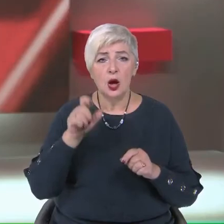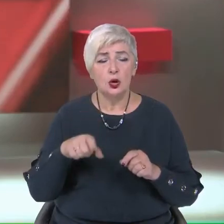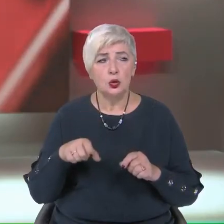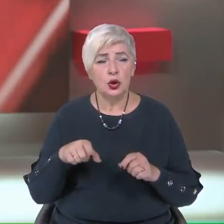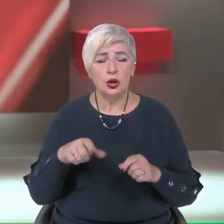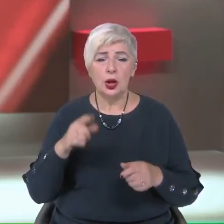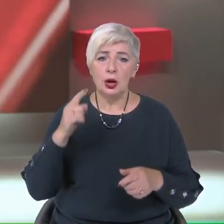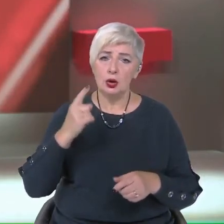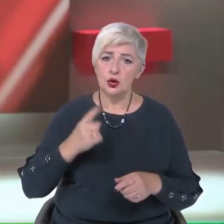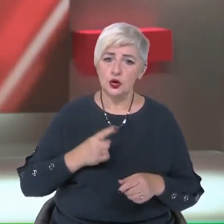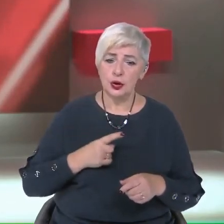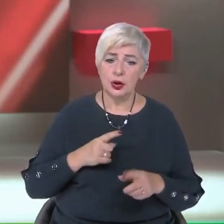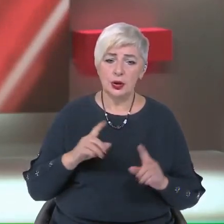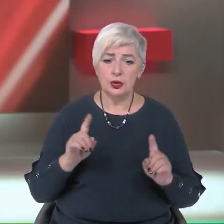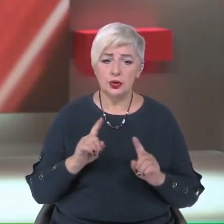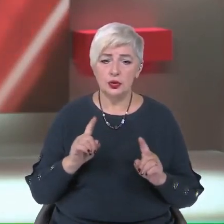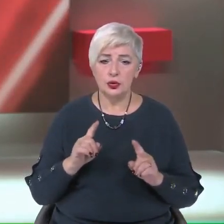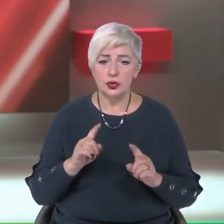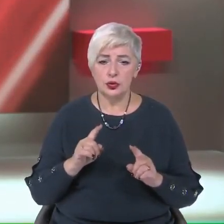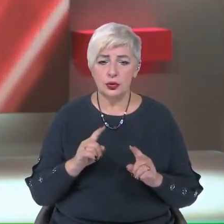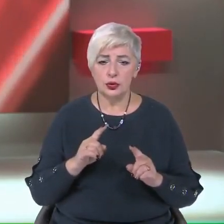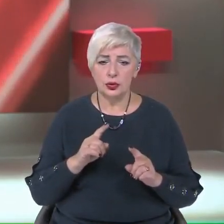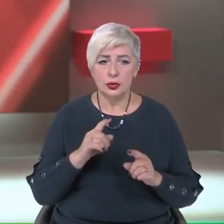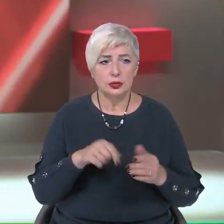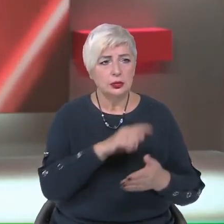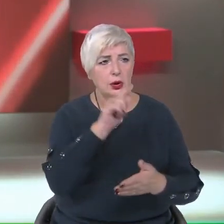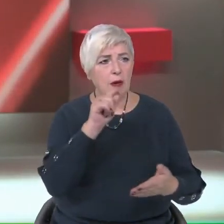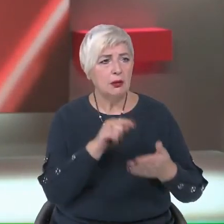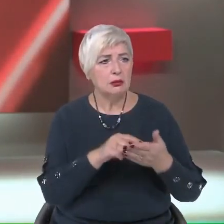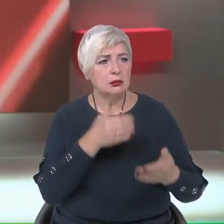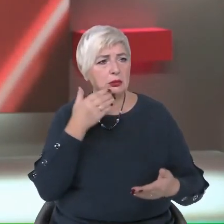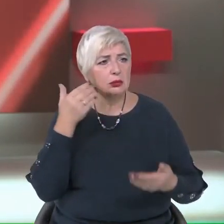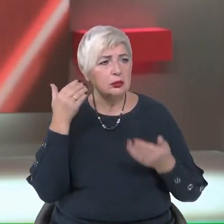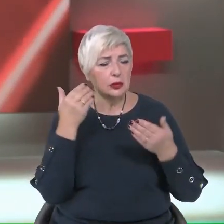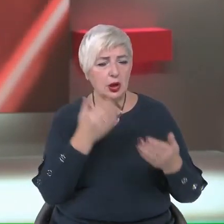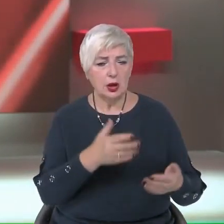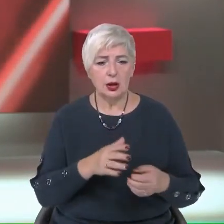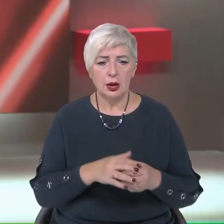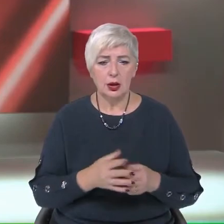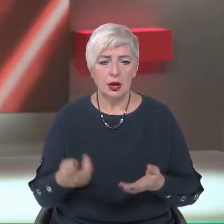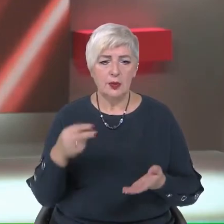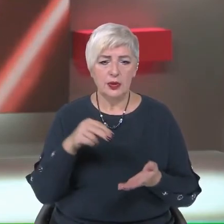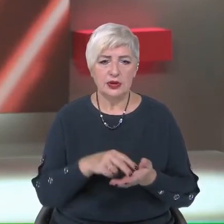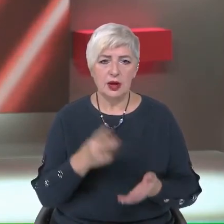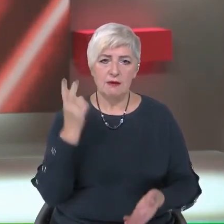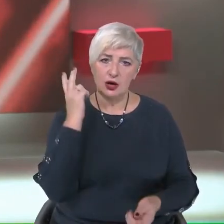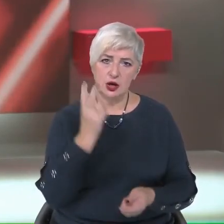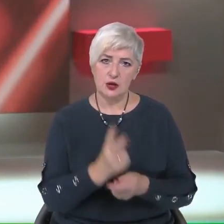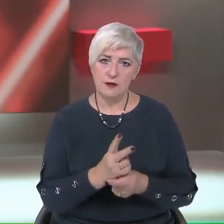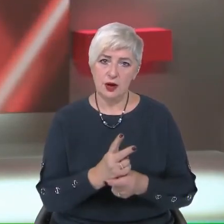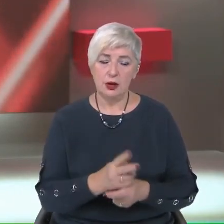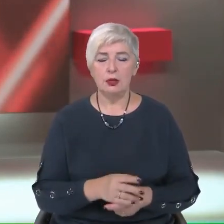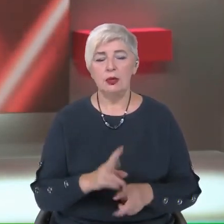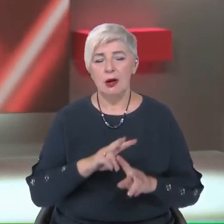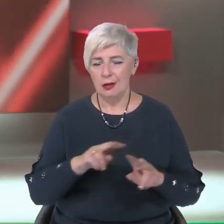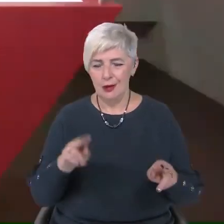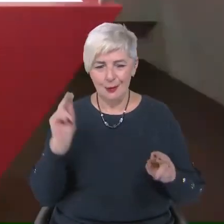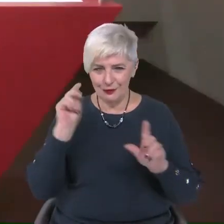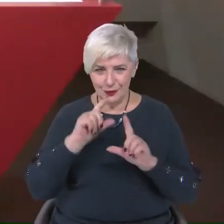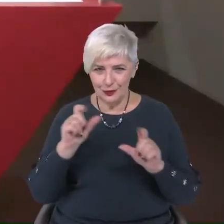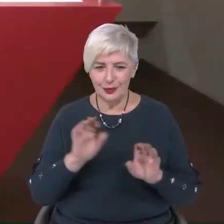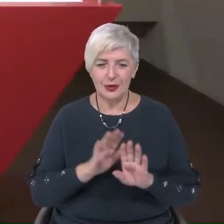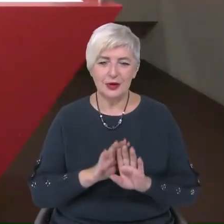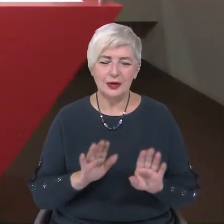що в неї зададуть якесь запитання і поставлять двійку, знаєте. Як у школі це, було. Так, так, саме